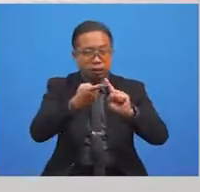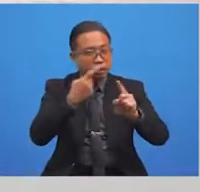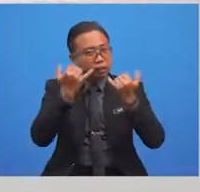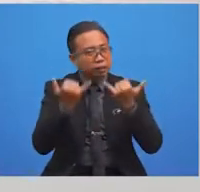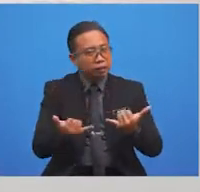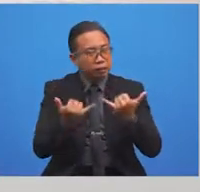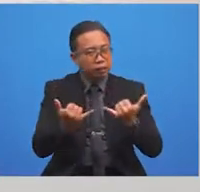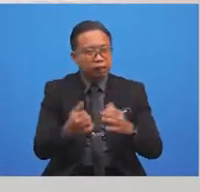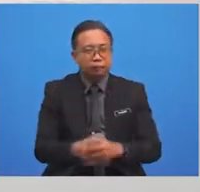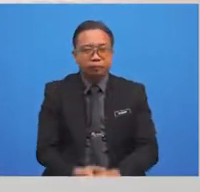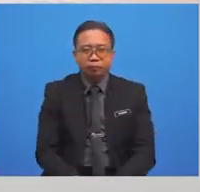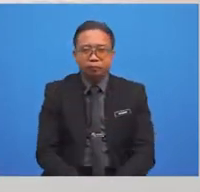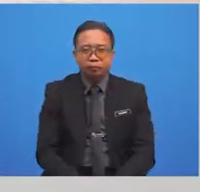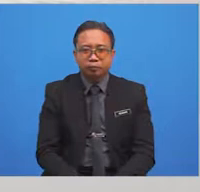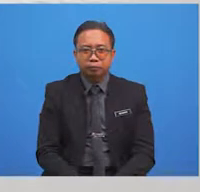sekarang.